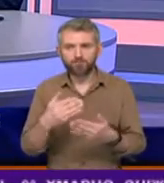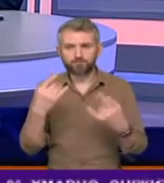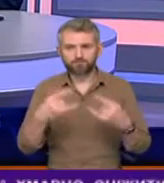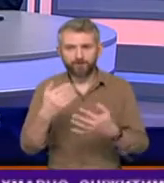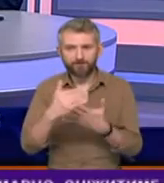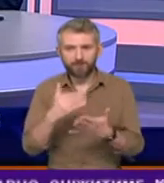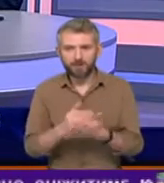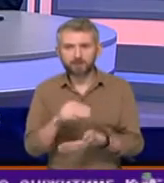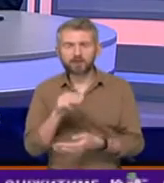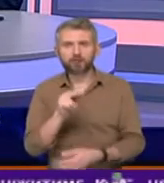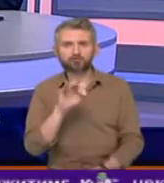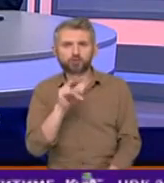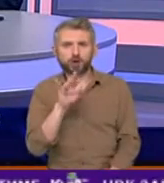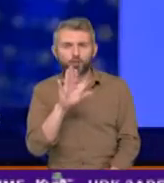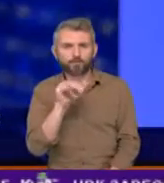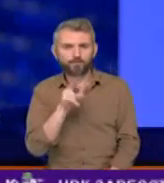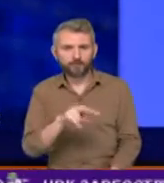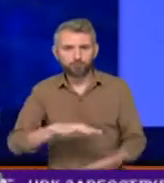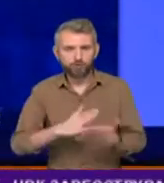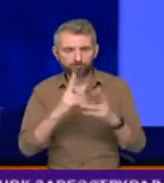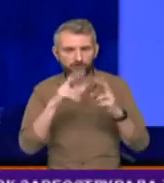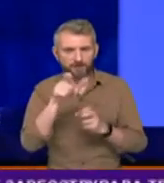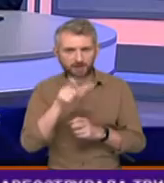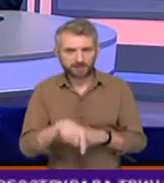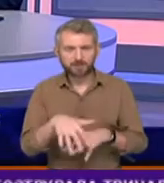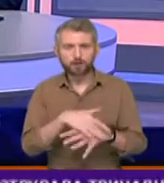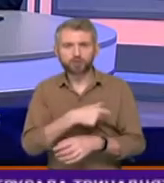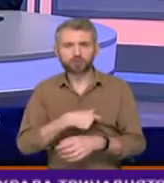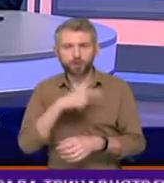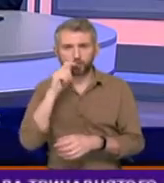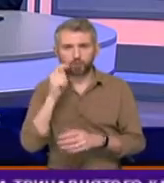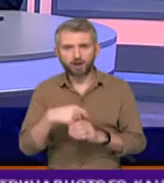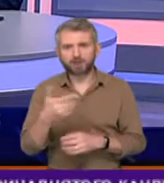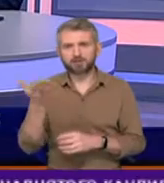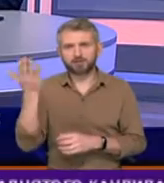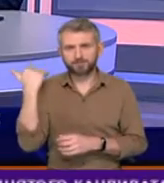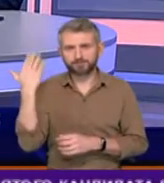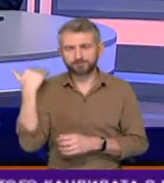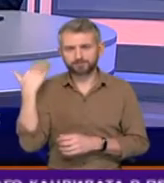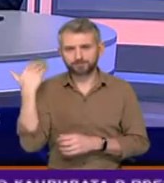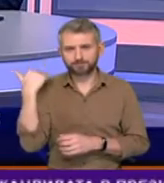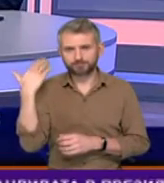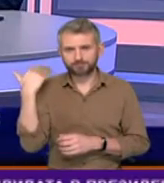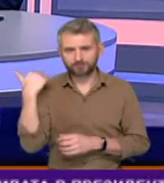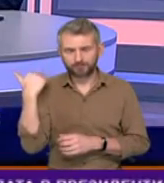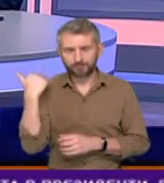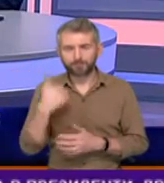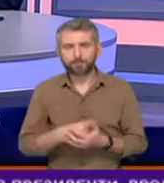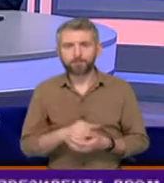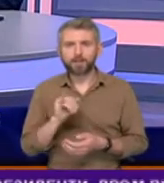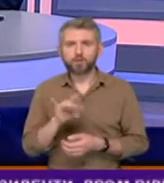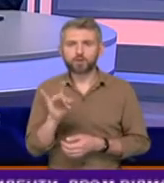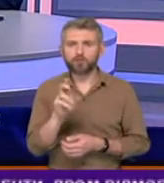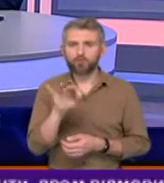тим не менш. Тарас Чорноїл, політичний аналітик. Доброго вечора. Народний депутат України 3-го і стриги по 6-те скликань. І